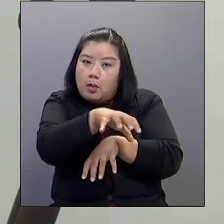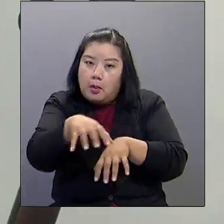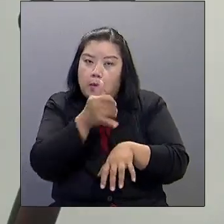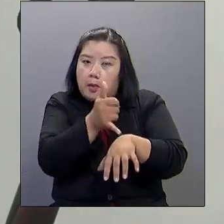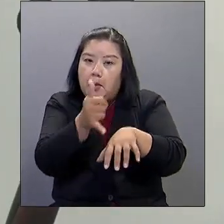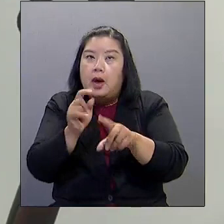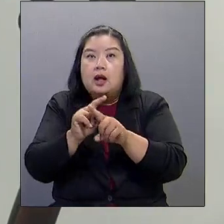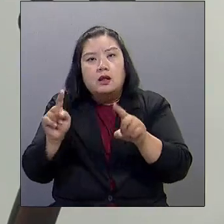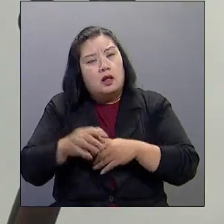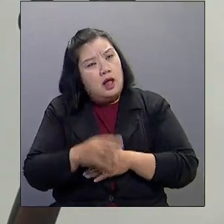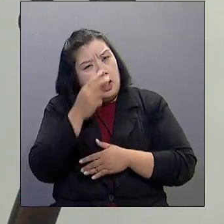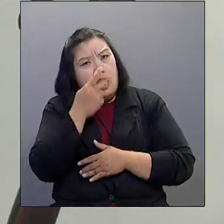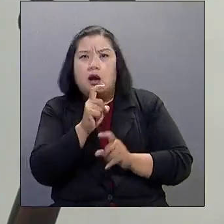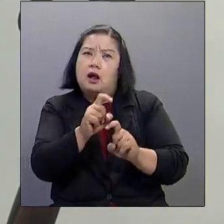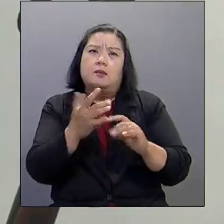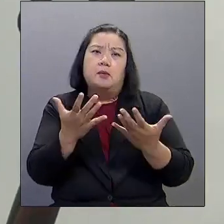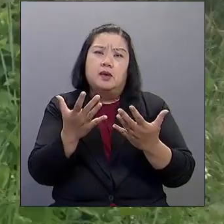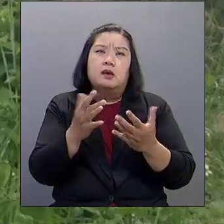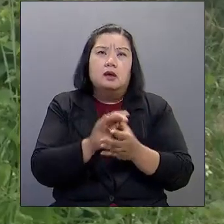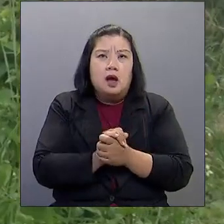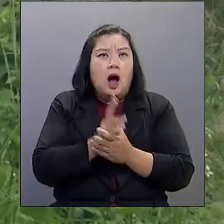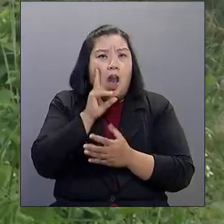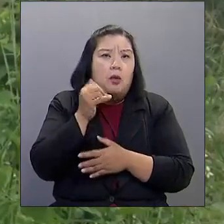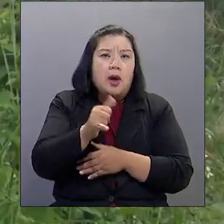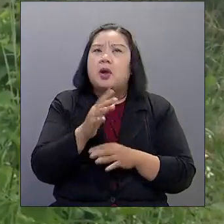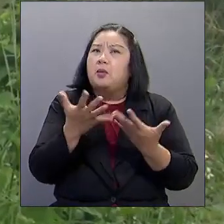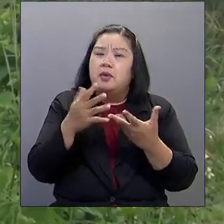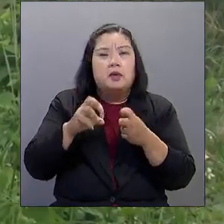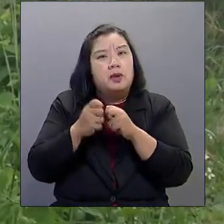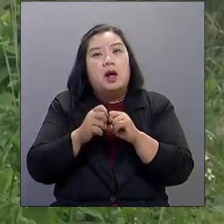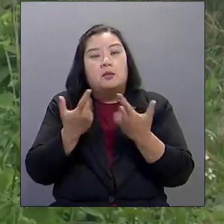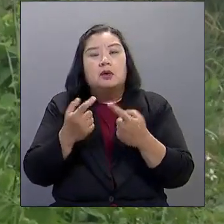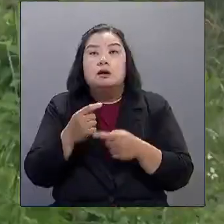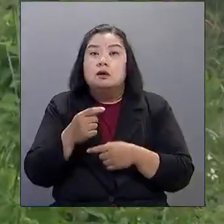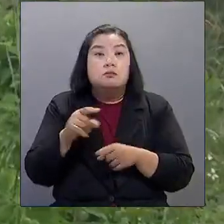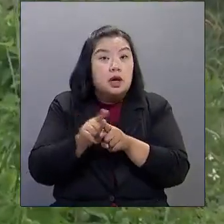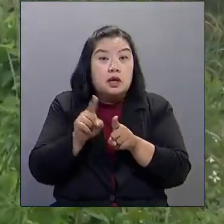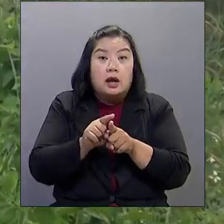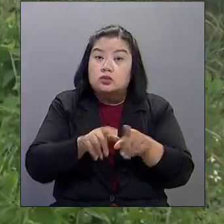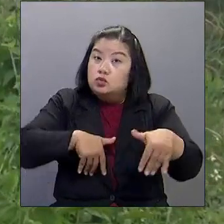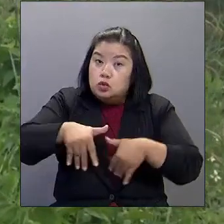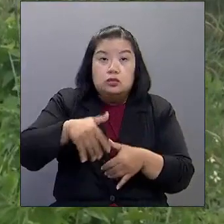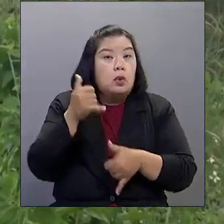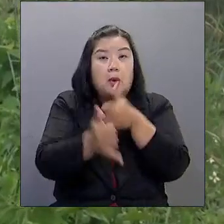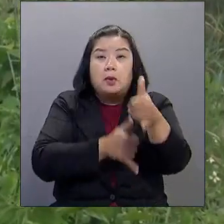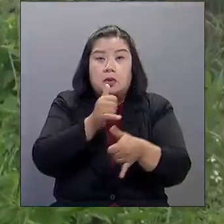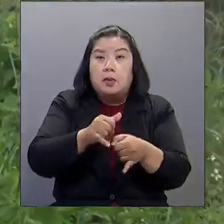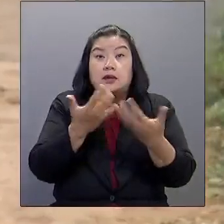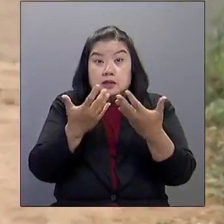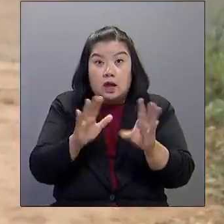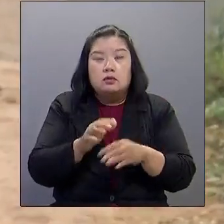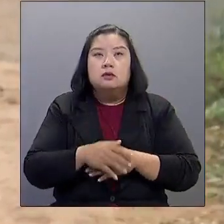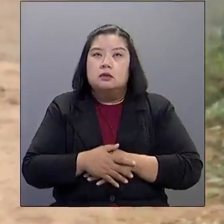ฏว่ามันก็ไม่ได้มีเหตุการณ์อะไรเกิดขึ้นแม้แต่สื่อมวลชนประชาชนก็ไปในจุดที่เกิดเหตุด้วยซ้ำไปนะคะก็เลยทำ